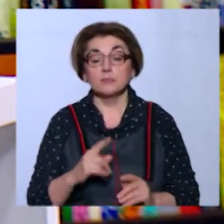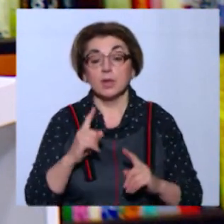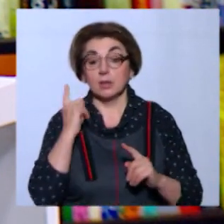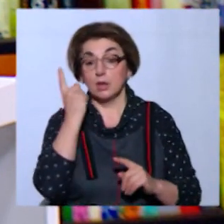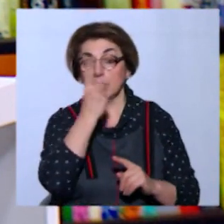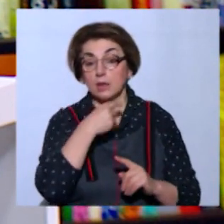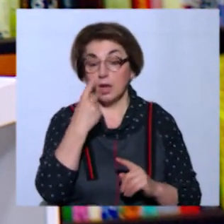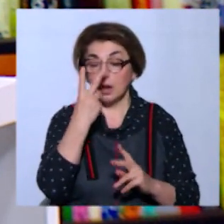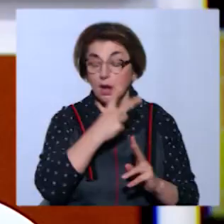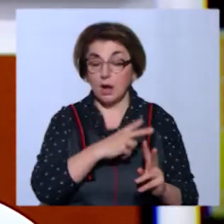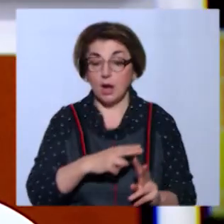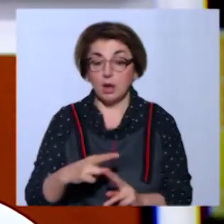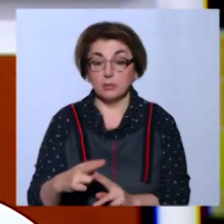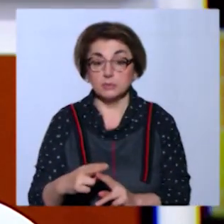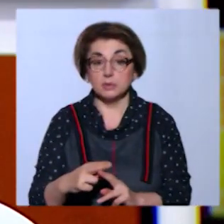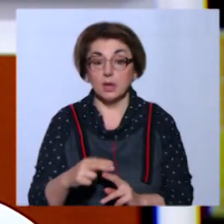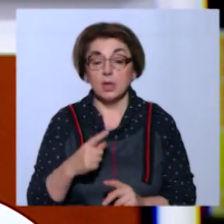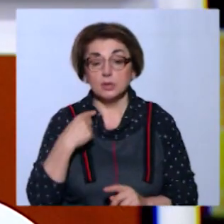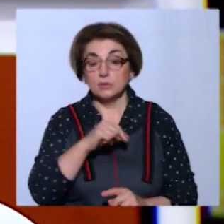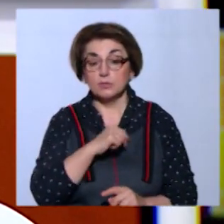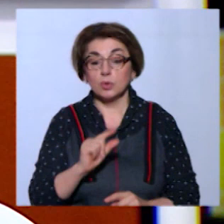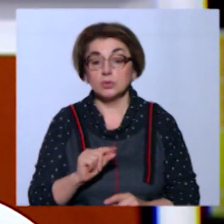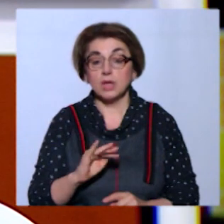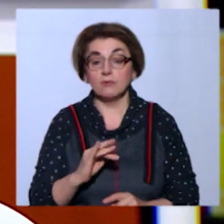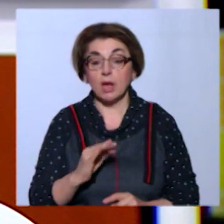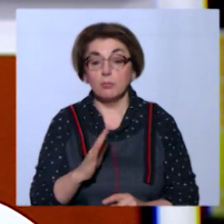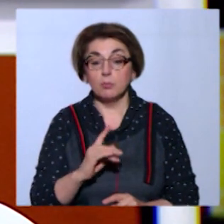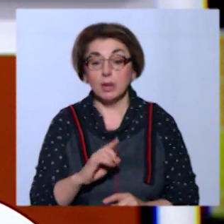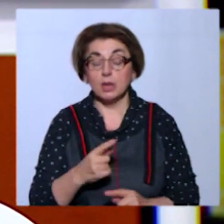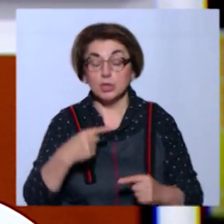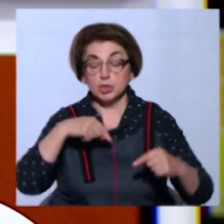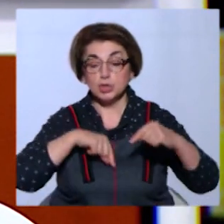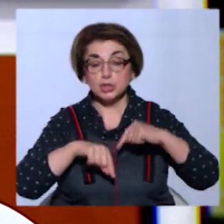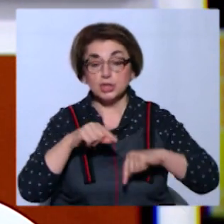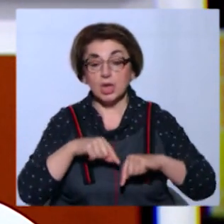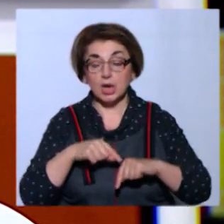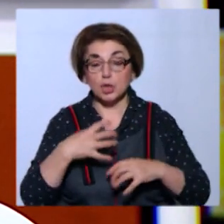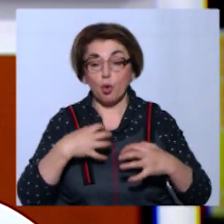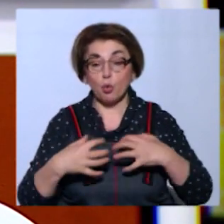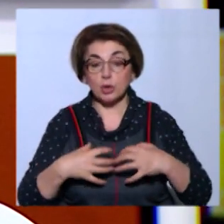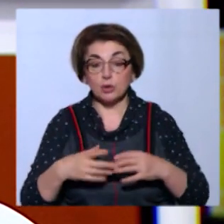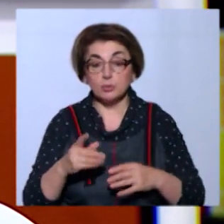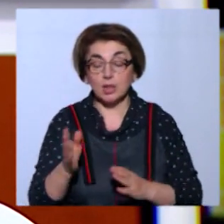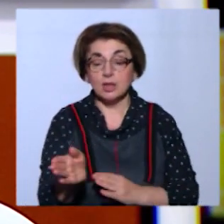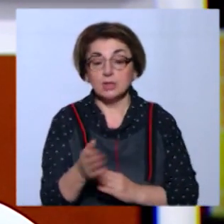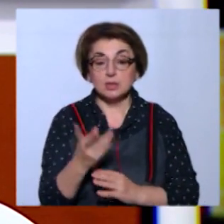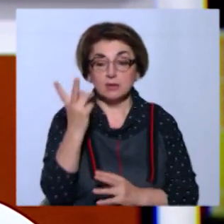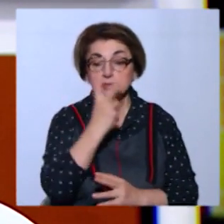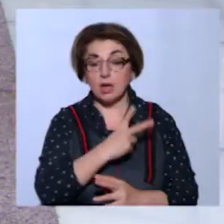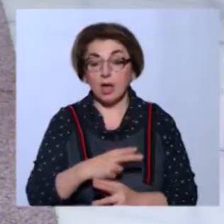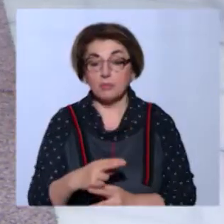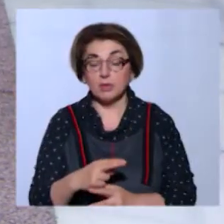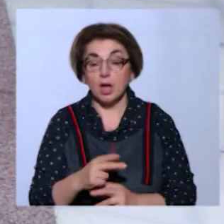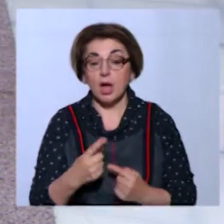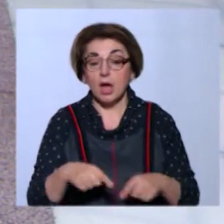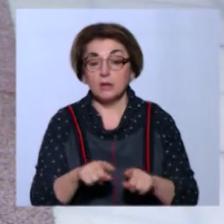გარეგნული შესახედაობისა, თავკომბალა შინაგანი ორგანოებითაც თევზს ემგვანება. მას აქვს როგორც